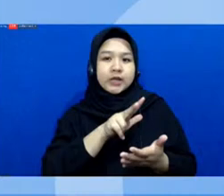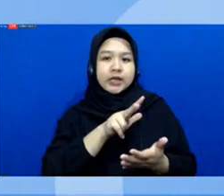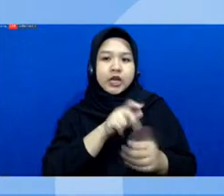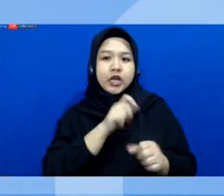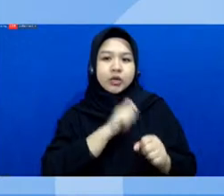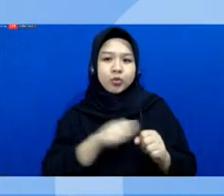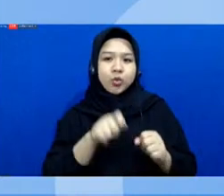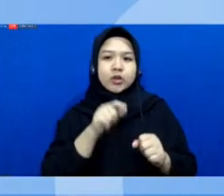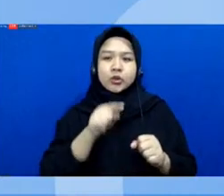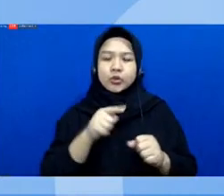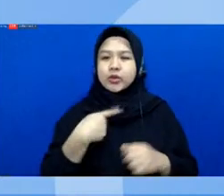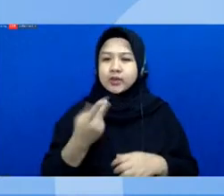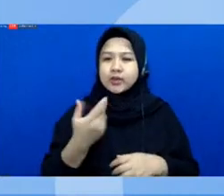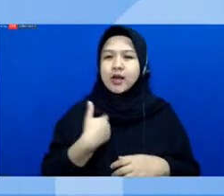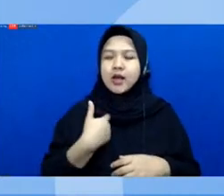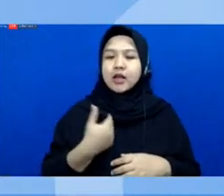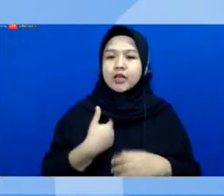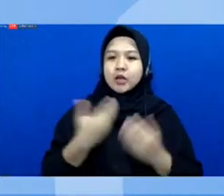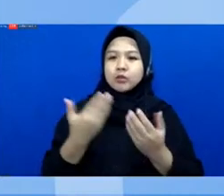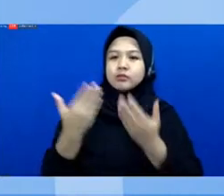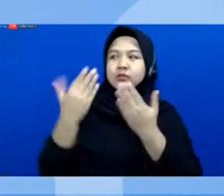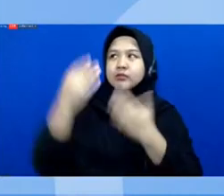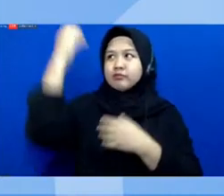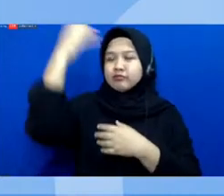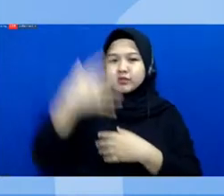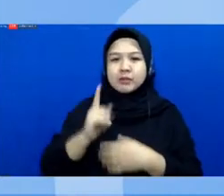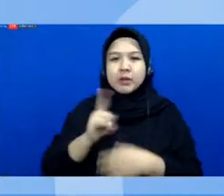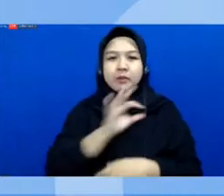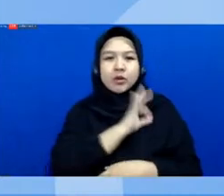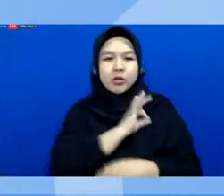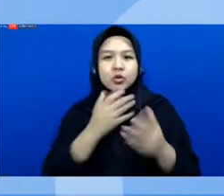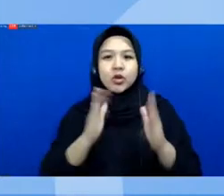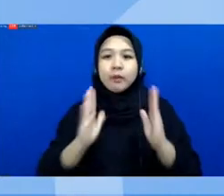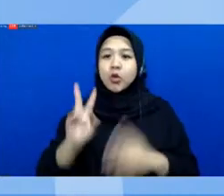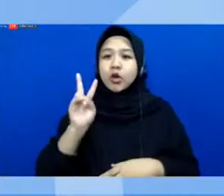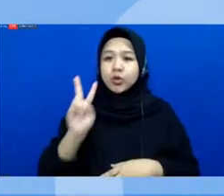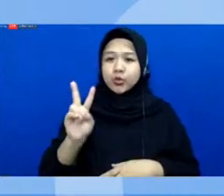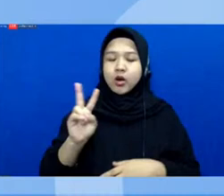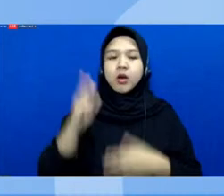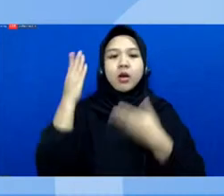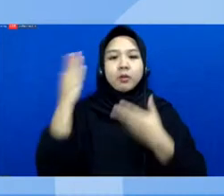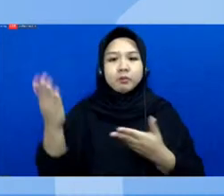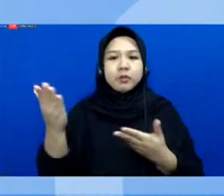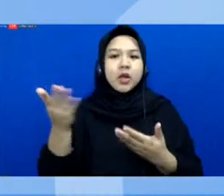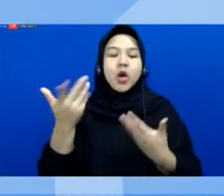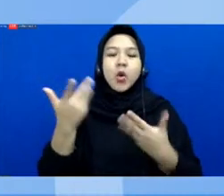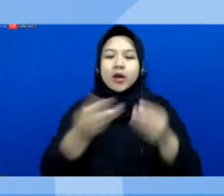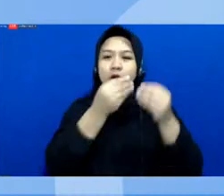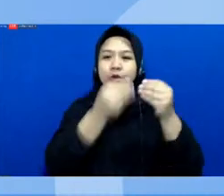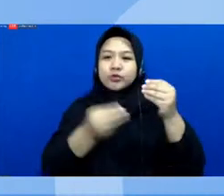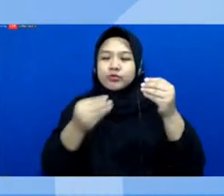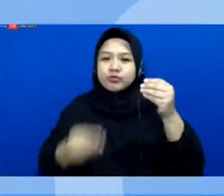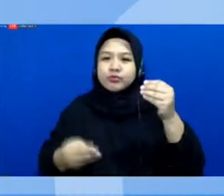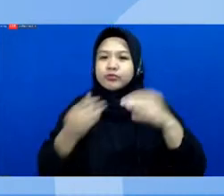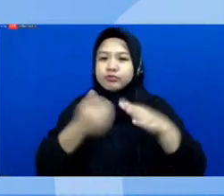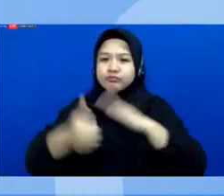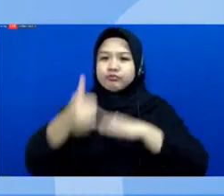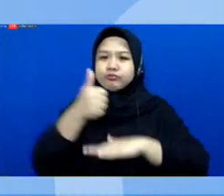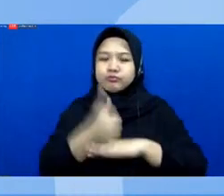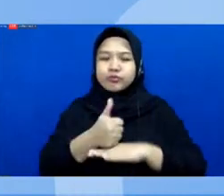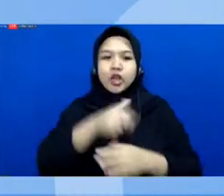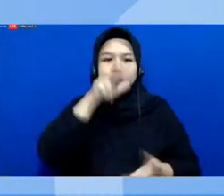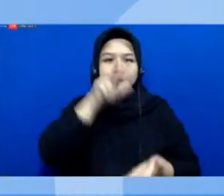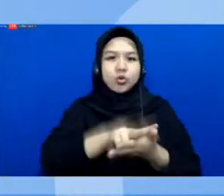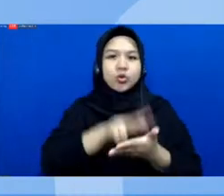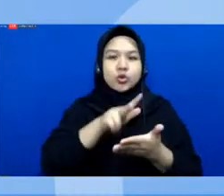punya blessing gitu, bahwa kita punya presiden yang sudah periode kedua. Gitu. Jadi beliau akan meninggalkan legacy sebagai leader yang memutuskan